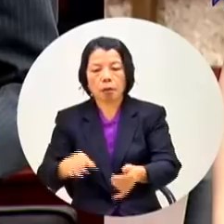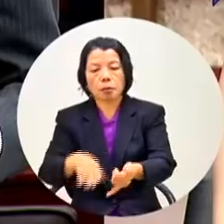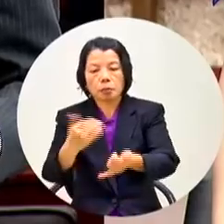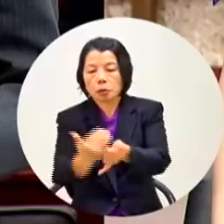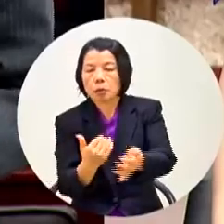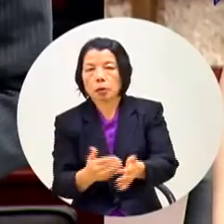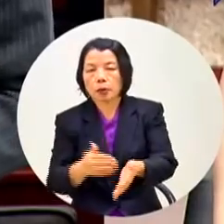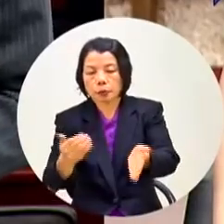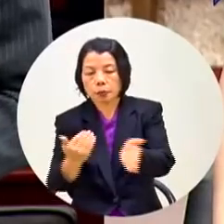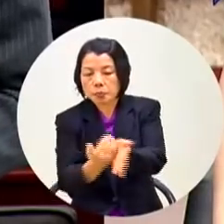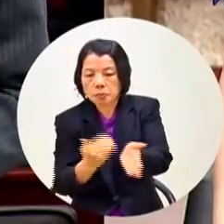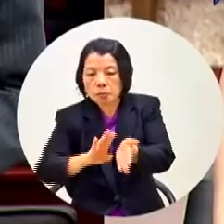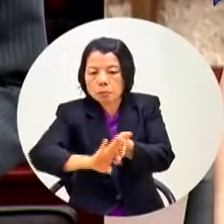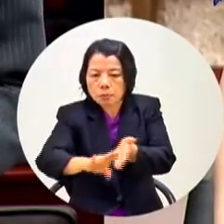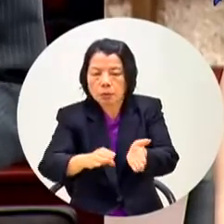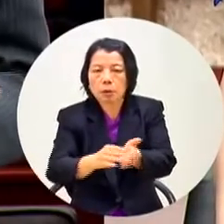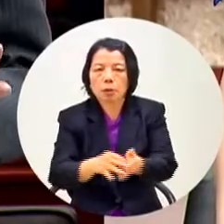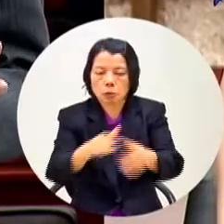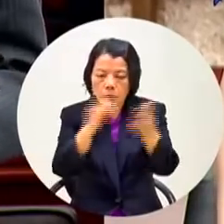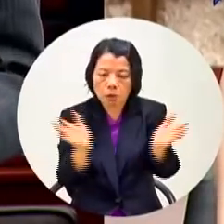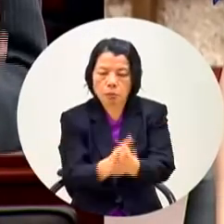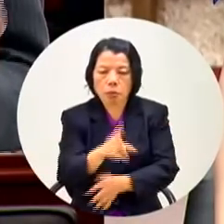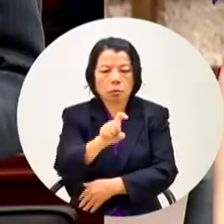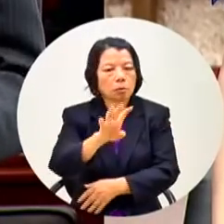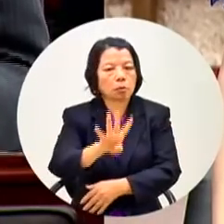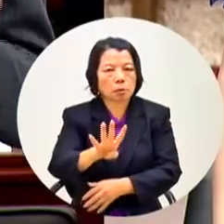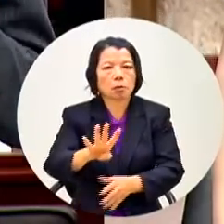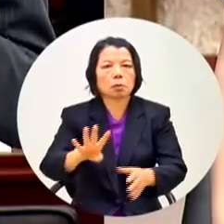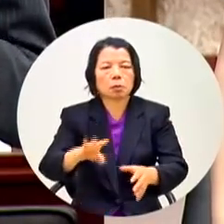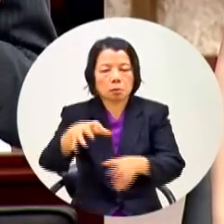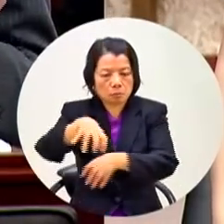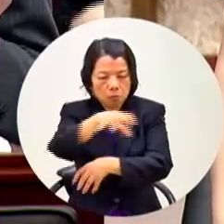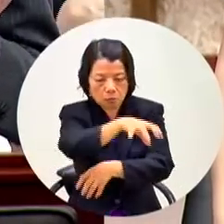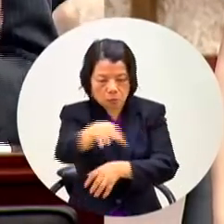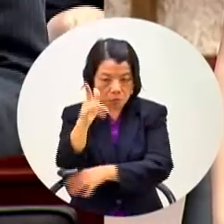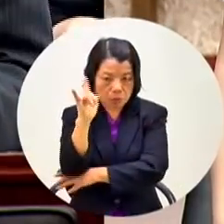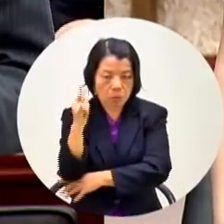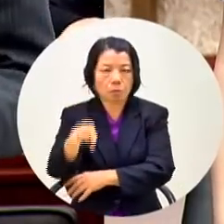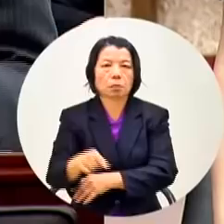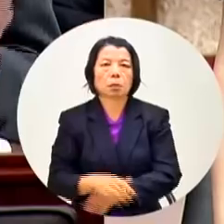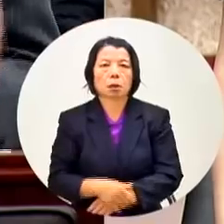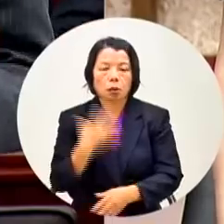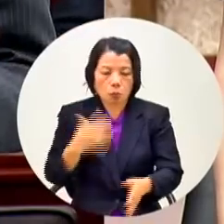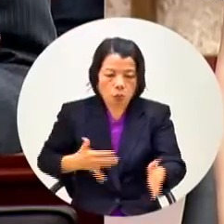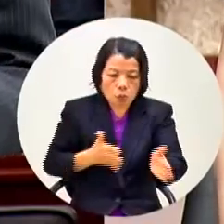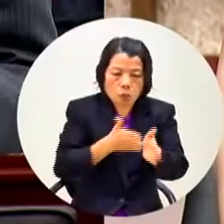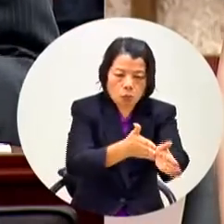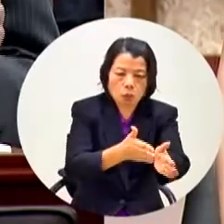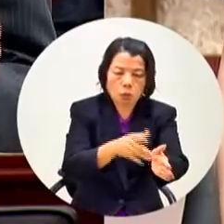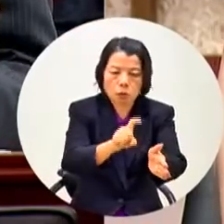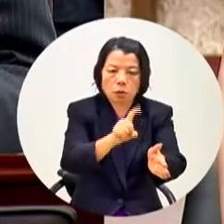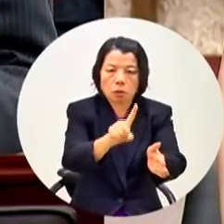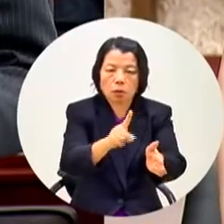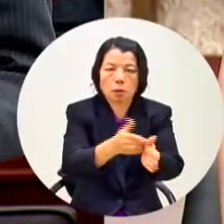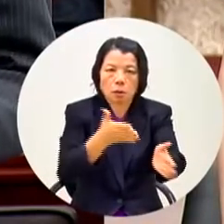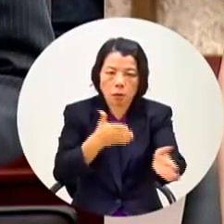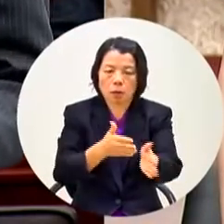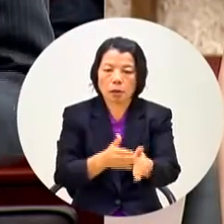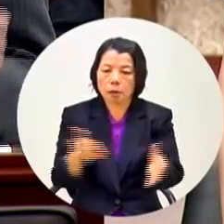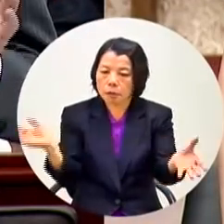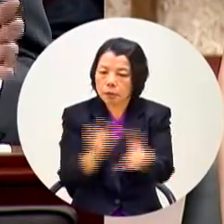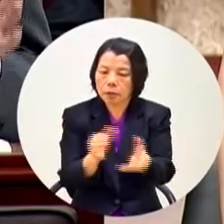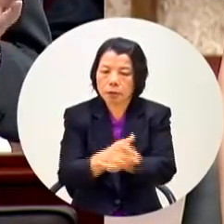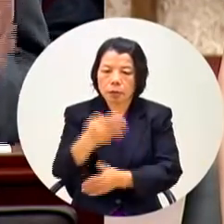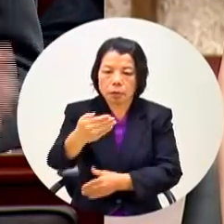能够串联原来的一阶，那这样的话，车子进来11列车，加上原本的9列车，有20列车，我就可以把班